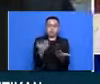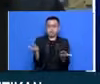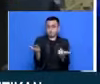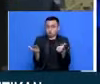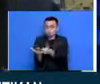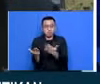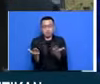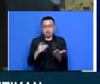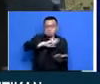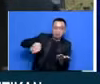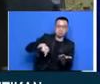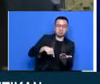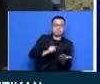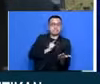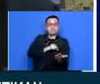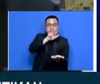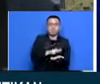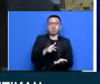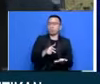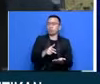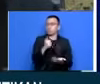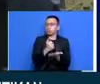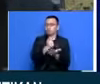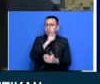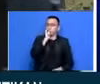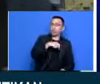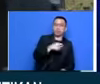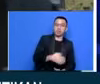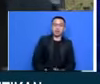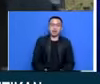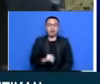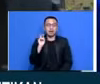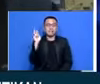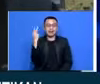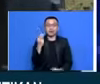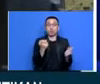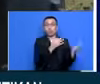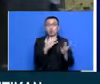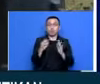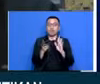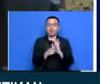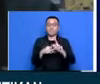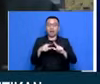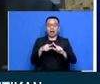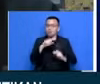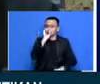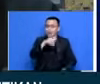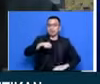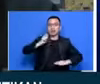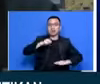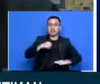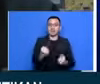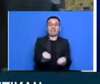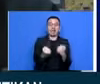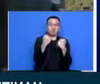kalau kita sampaikan dengan ee Kemarin ulang tahun mahkamah Agum sebagai peradilan tangguh ini saya kira bukan tangguh ini roboh ini oleh